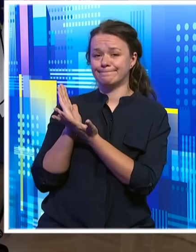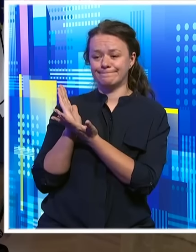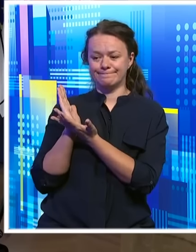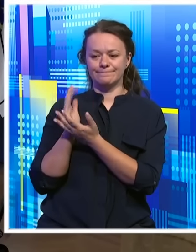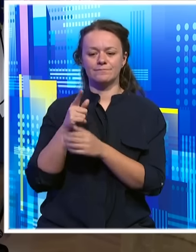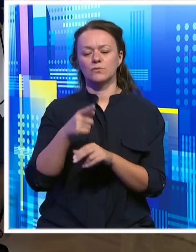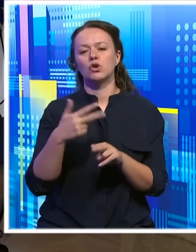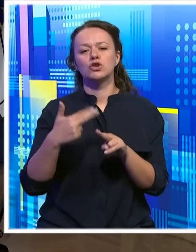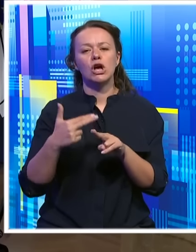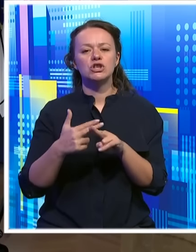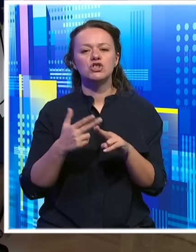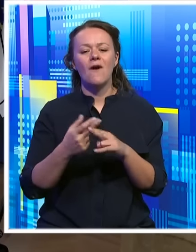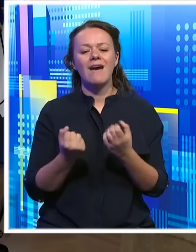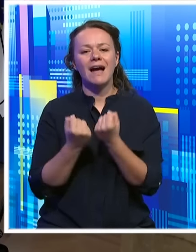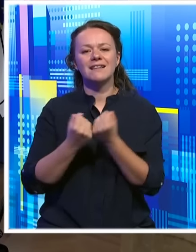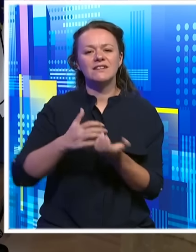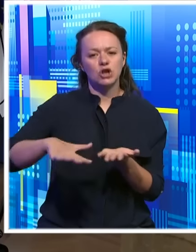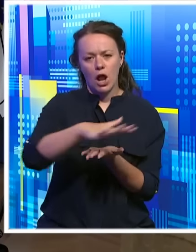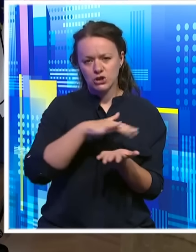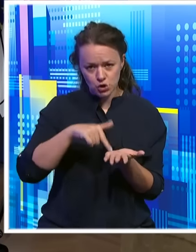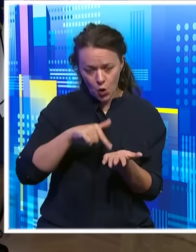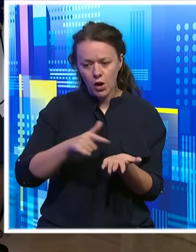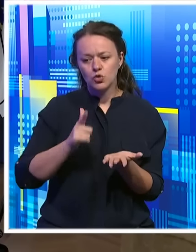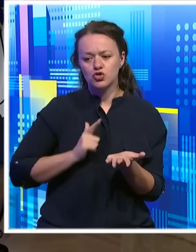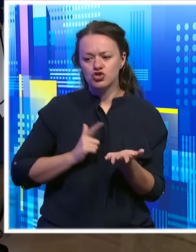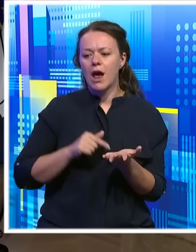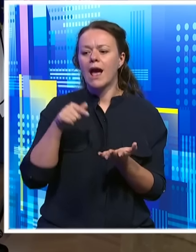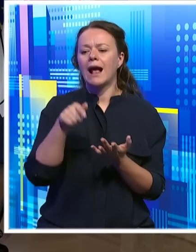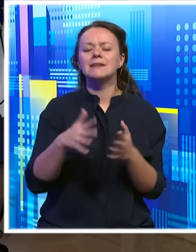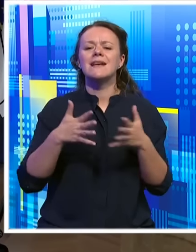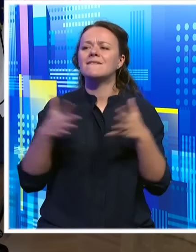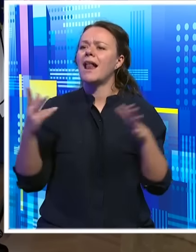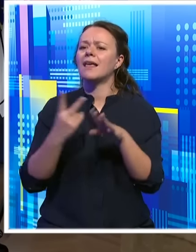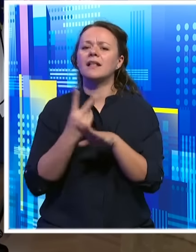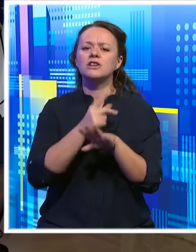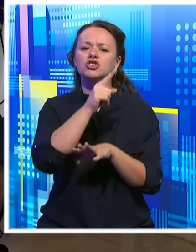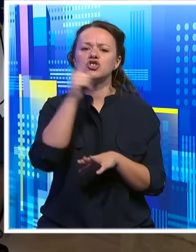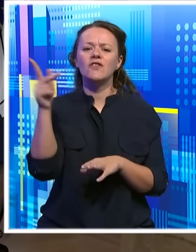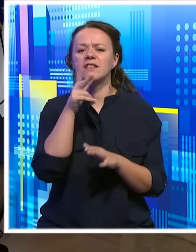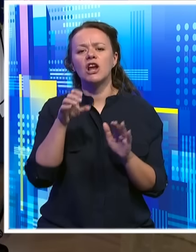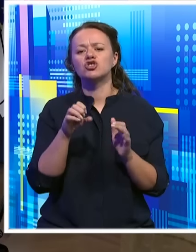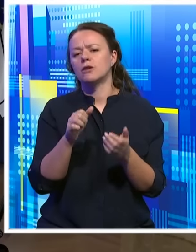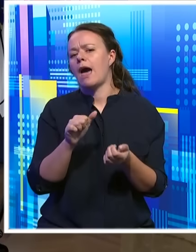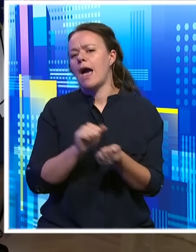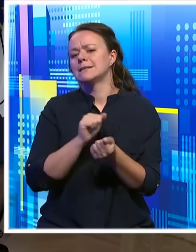aktivaciona zona, tu će biti čekanje, ovde će biti veliki paviljoni za velike zemlje koji žele da ih iznajme na takav način.